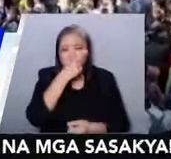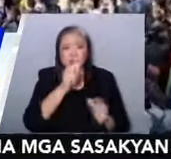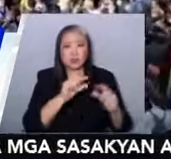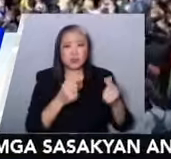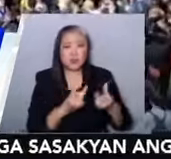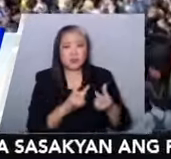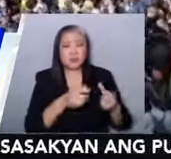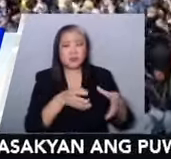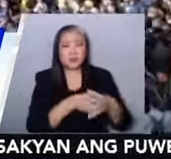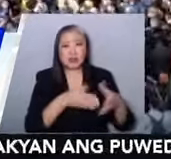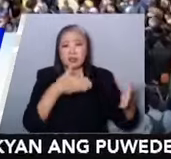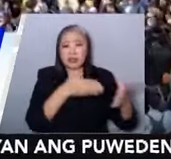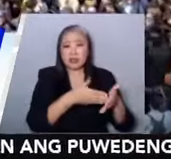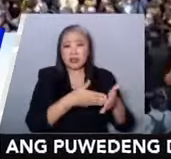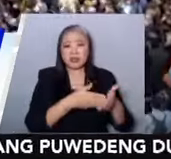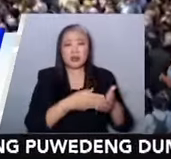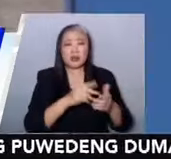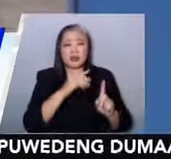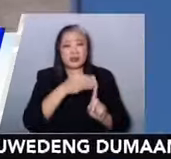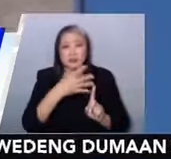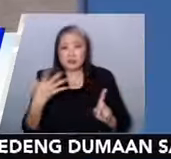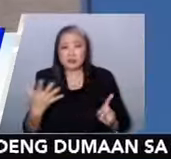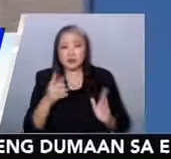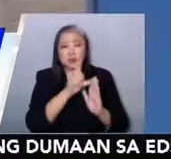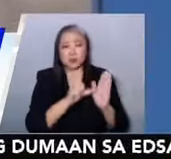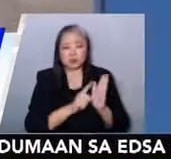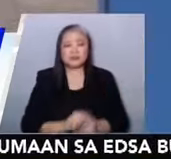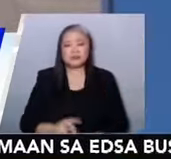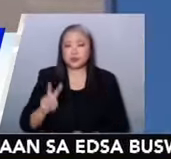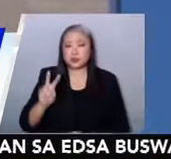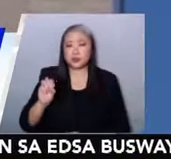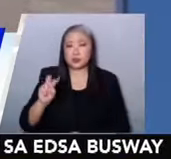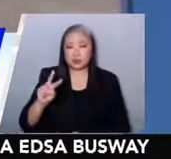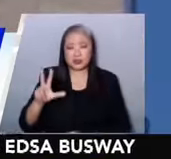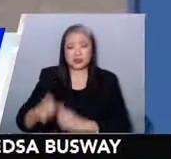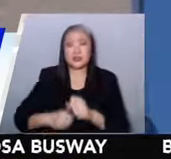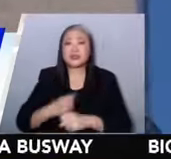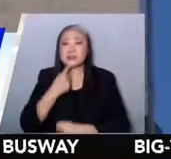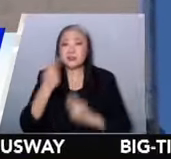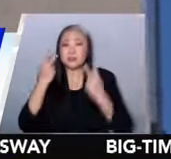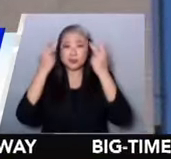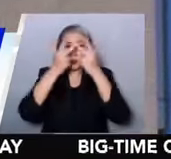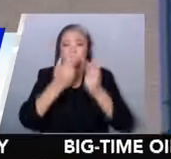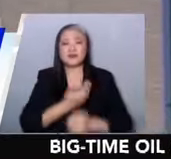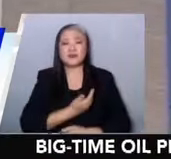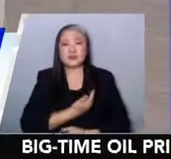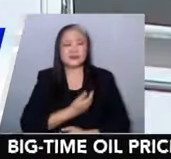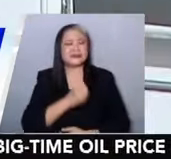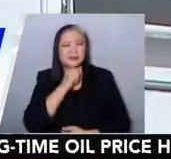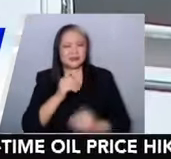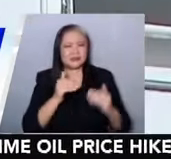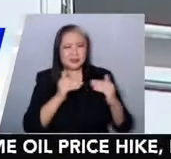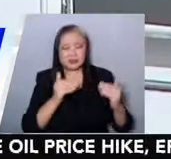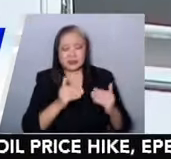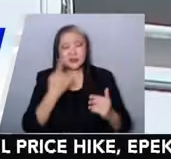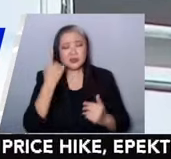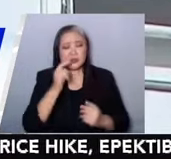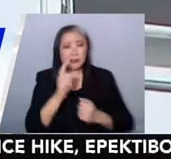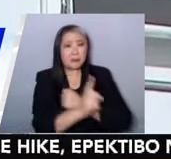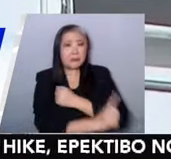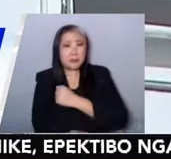law. Noong 2023, sinabi na rin ni Pope Francis na maituturing na injustice ang pagpaparusa sa mga miyembro